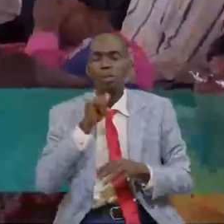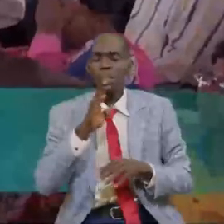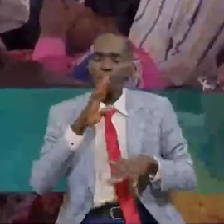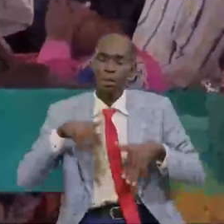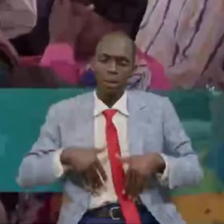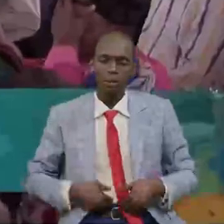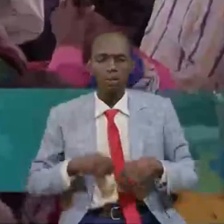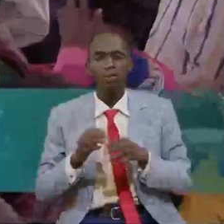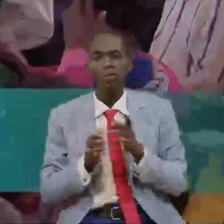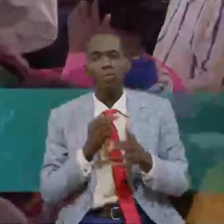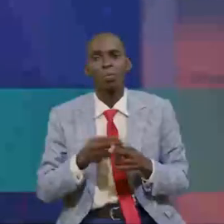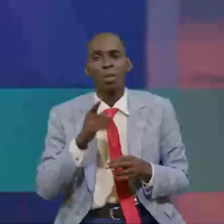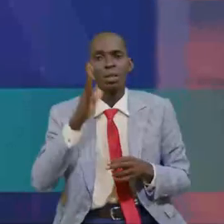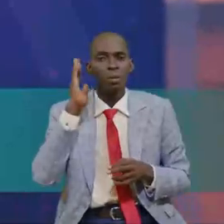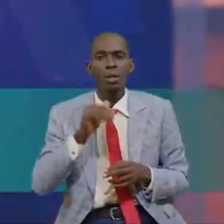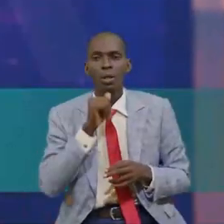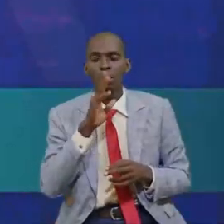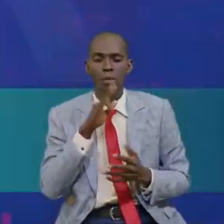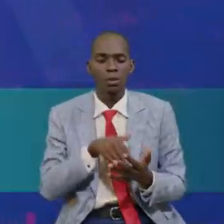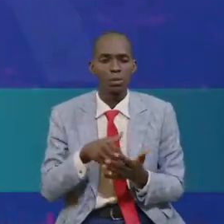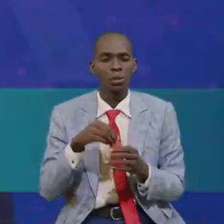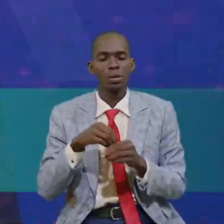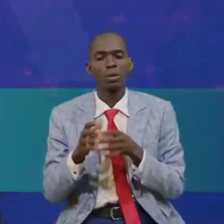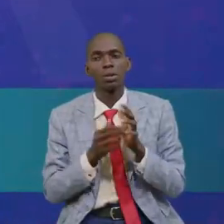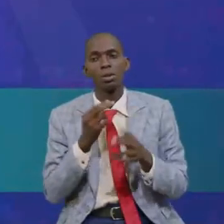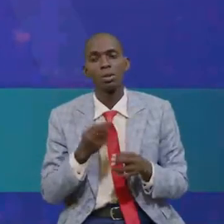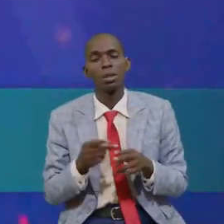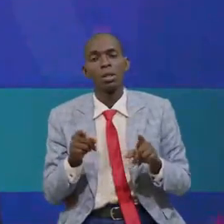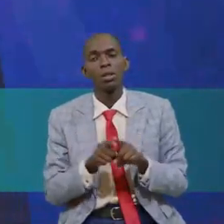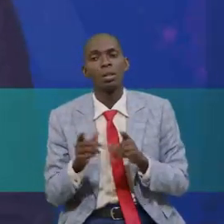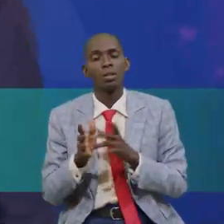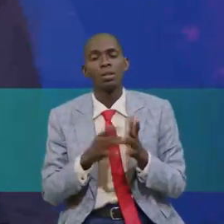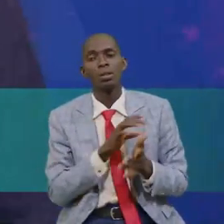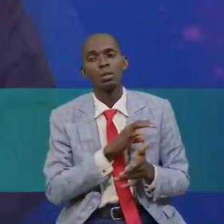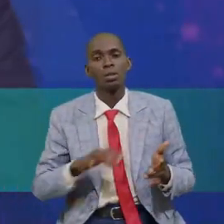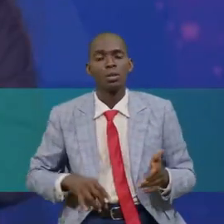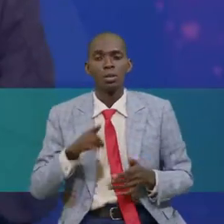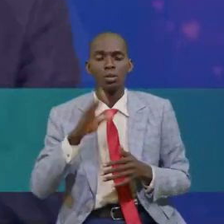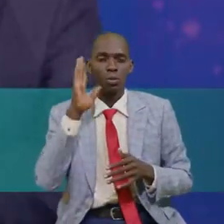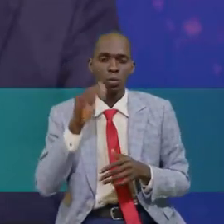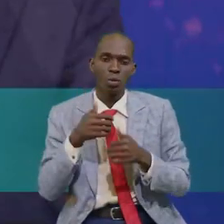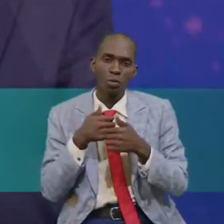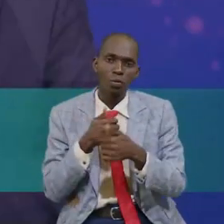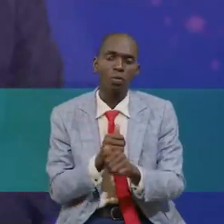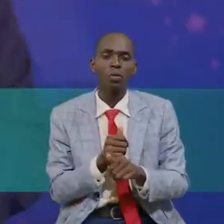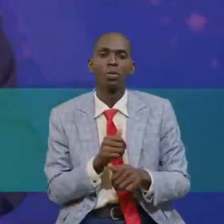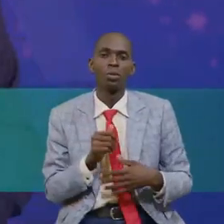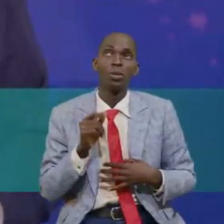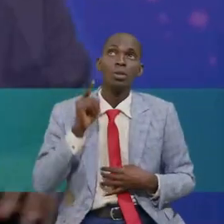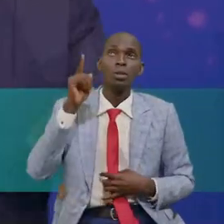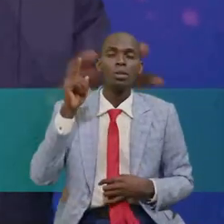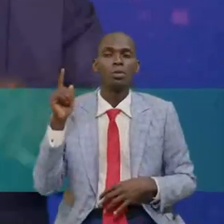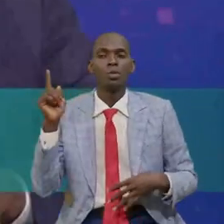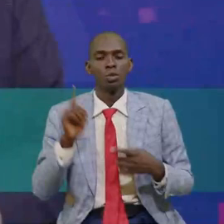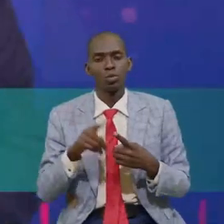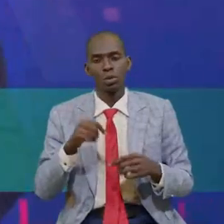fatigué. Tu ne seras pas épuisé. Et le Seigneur Jésus-Christ, tu vas le suivre juste dans les